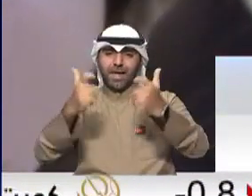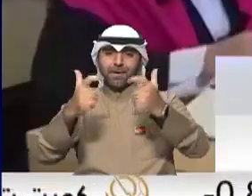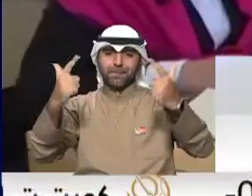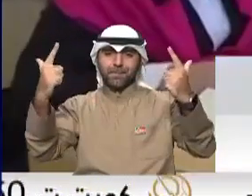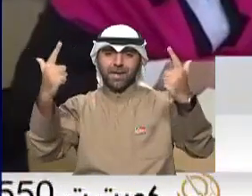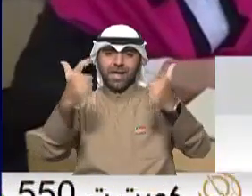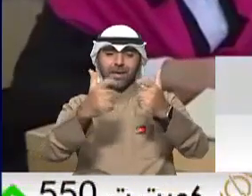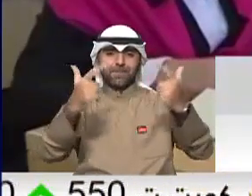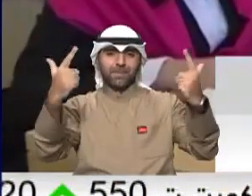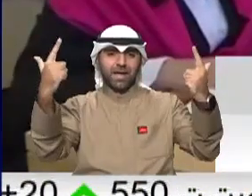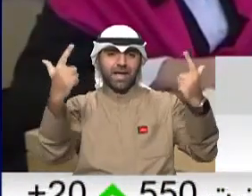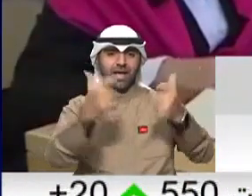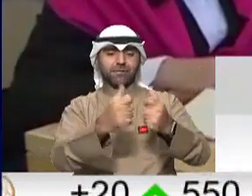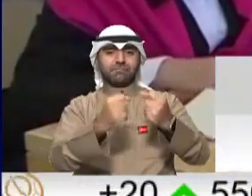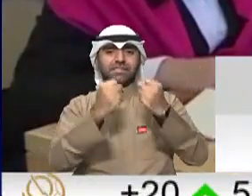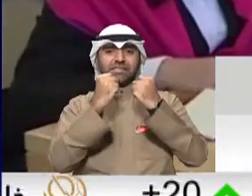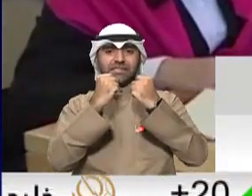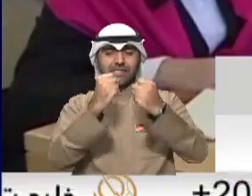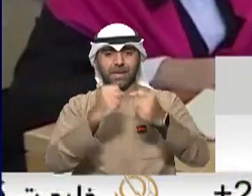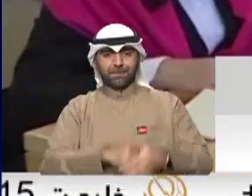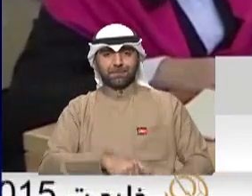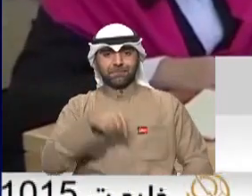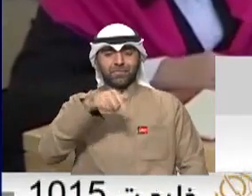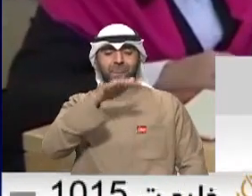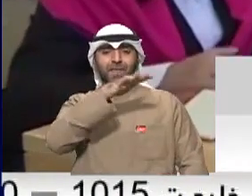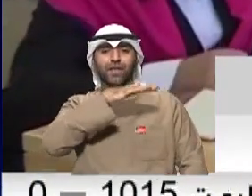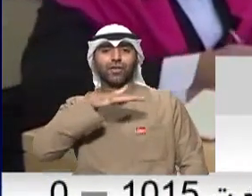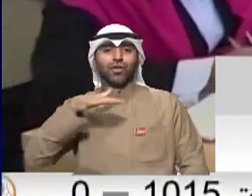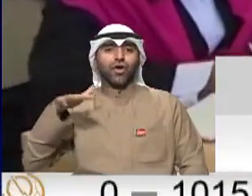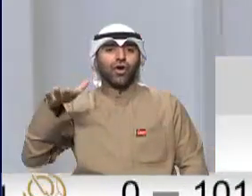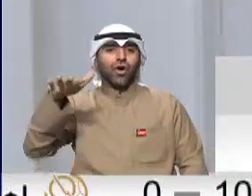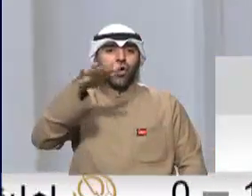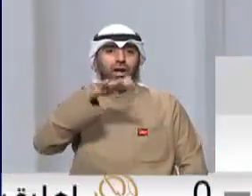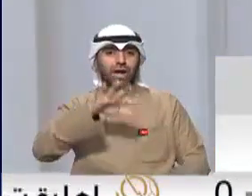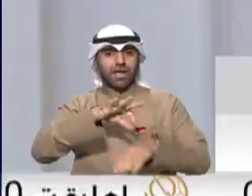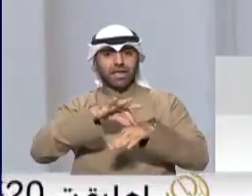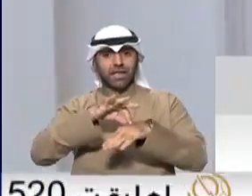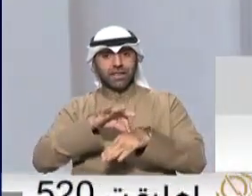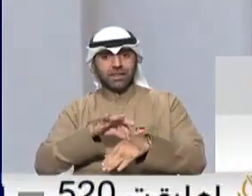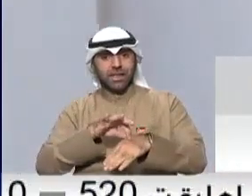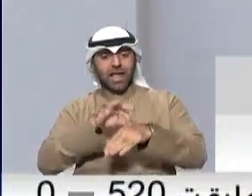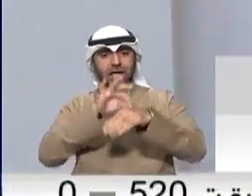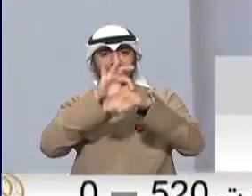ستصمد أمام الرغبات والطموحات الروسية